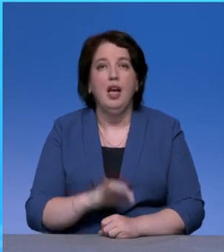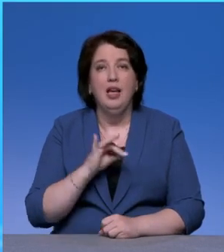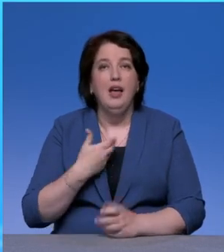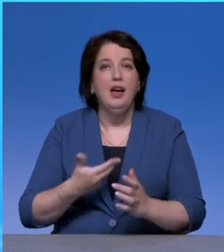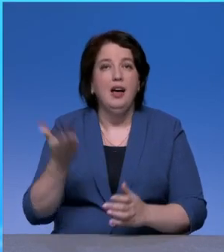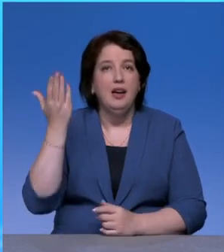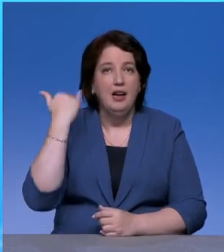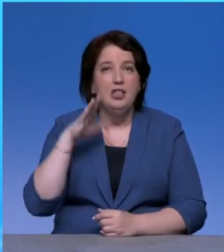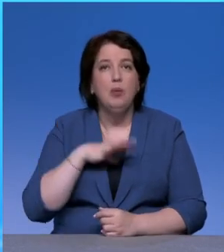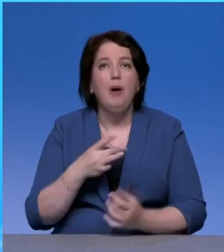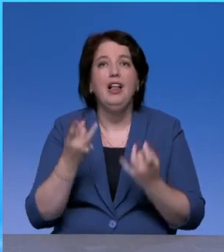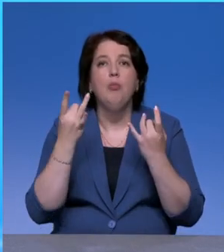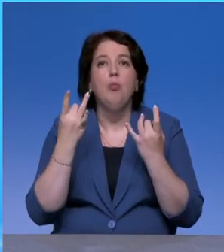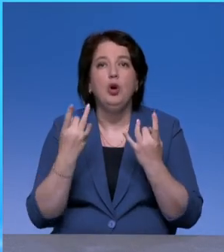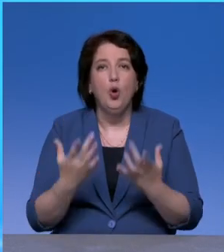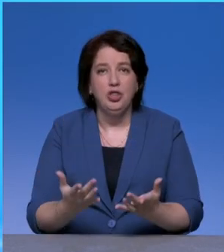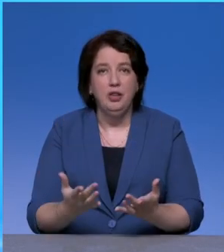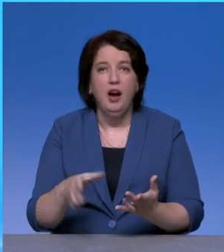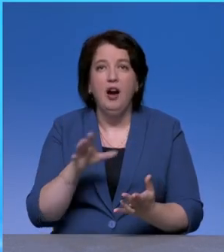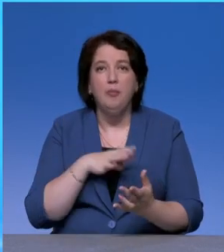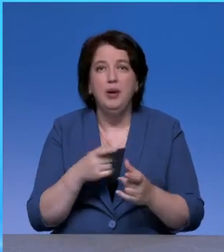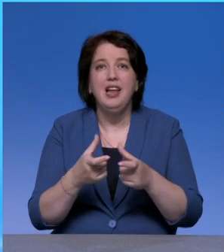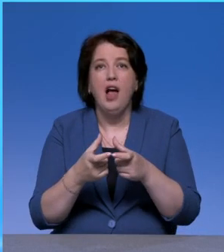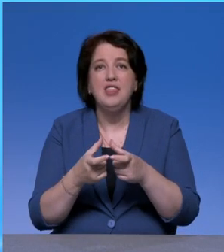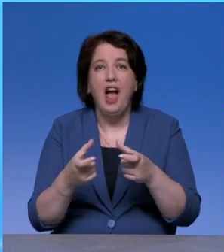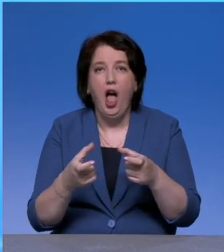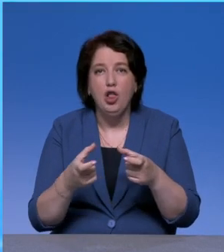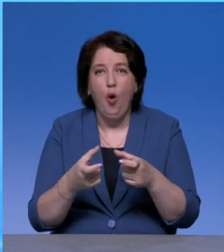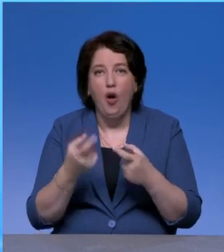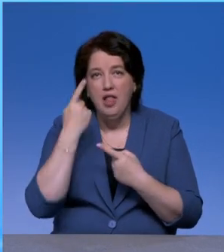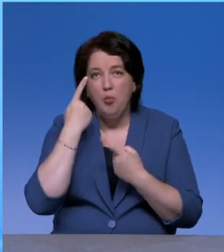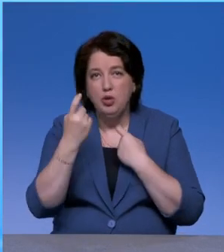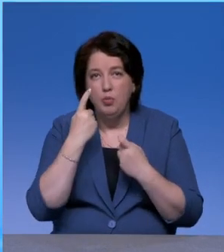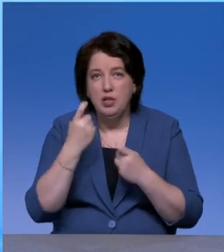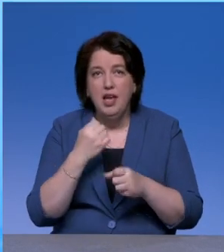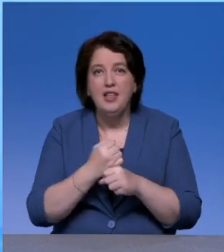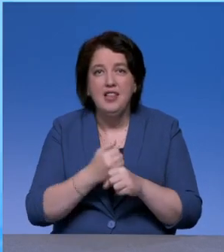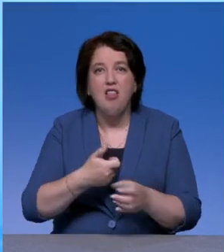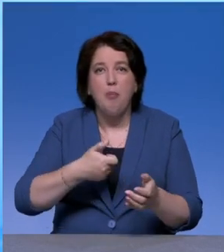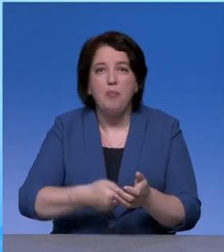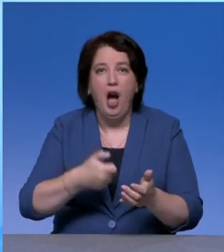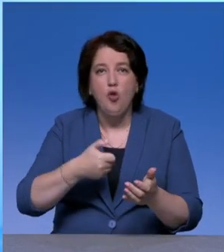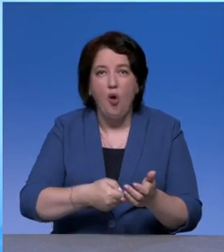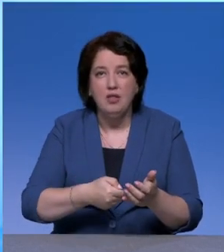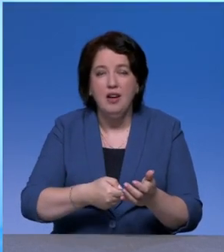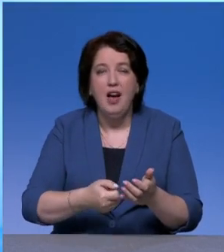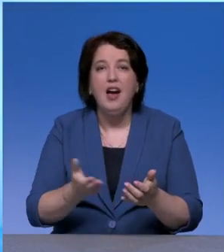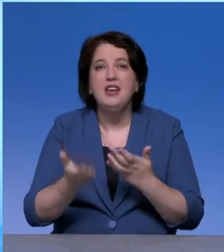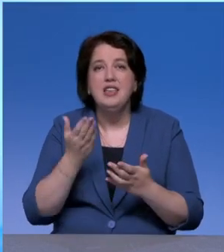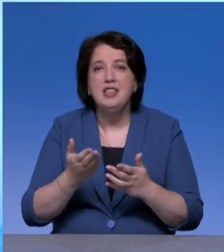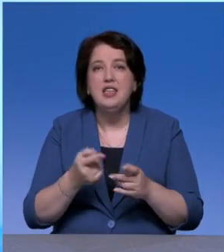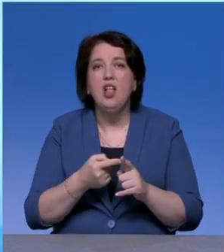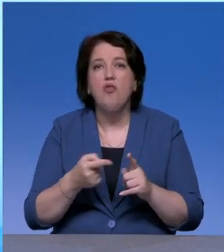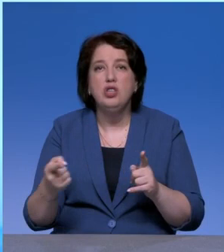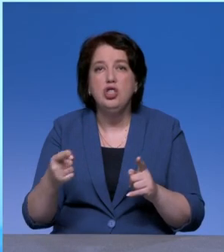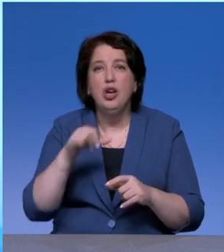было проще. Были талоны предупреждения, делались проколы. Угу. Если ты в течение года нарушил